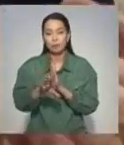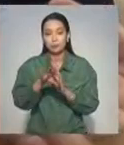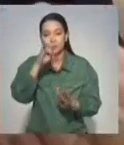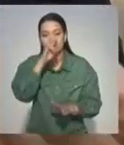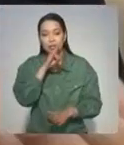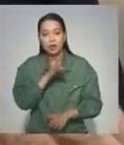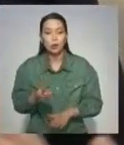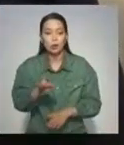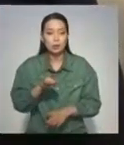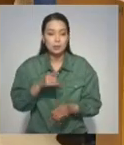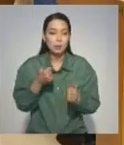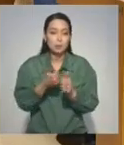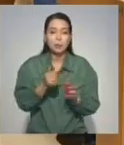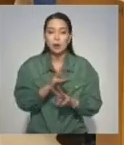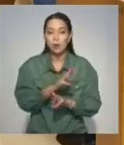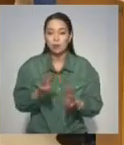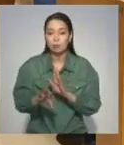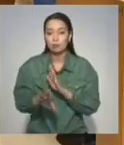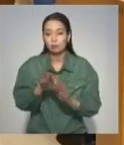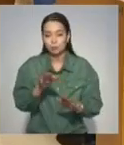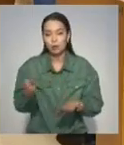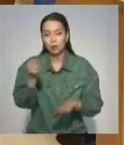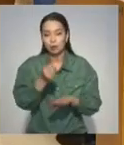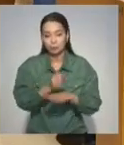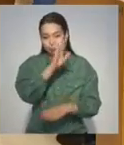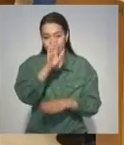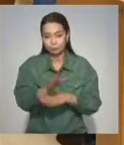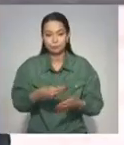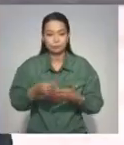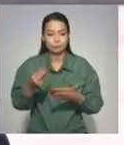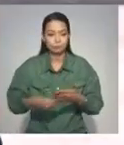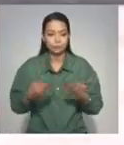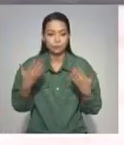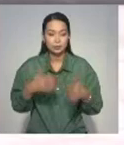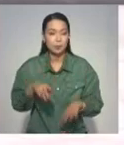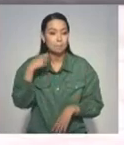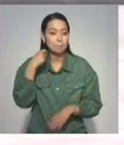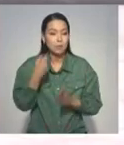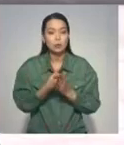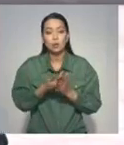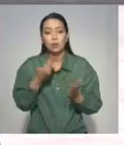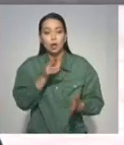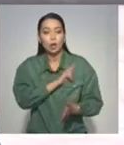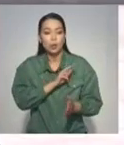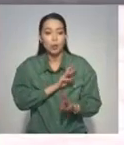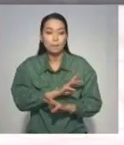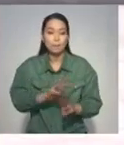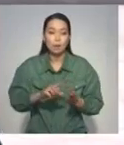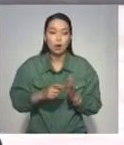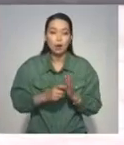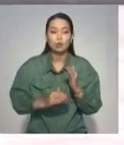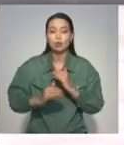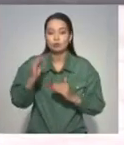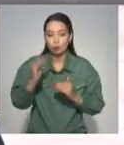Қазақстан Республикасының премьер-министр лауазымына тағайындау туралы жарлыққа қол қойды. Президент осыған дейін жұмыс істеген министрлер кабинетіне жоғары